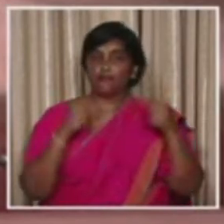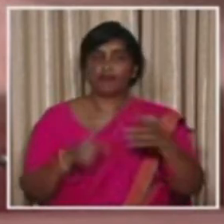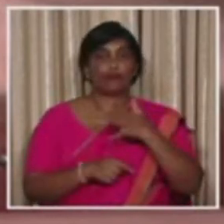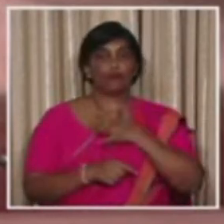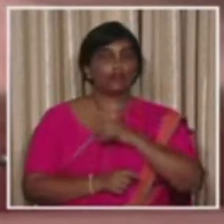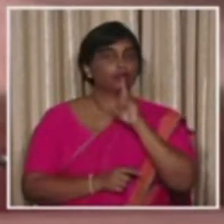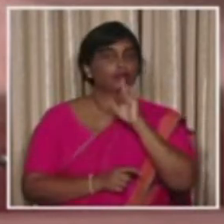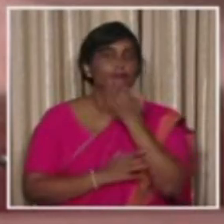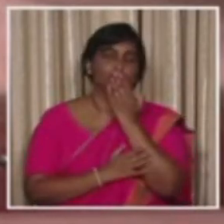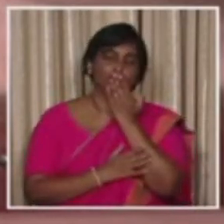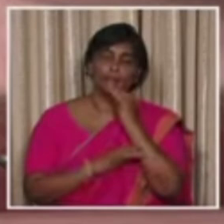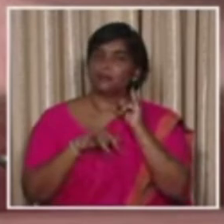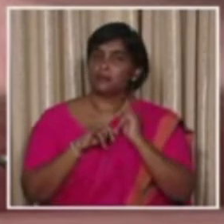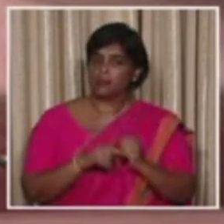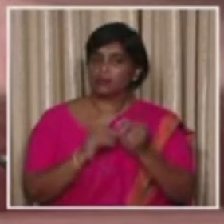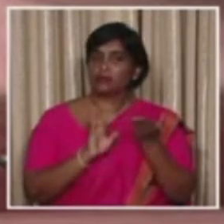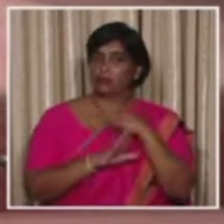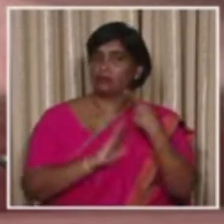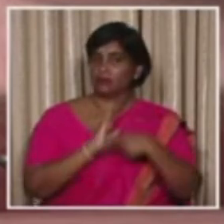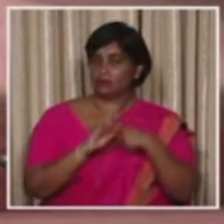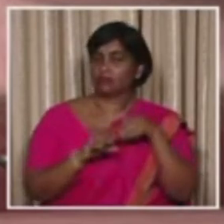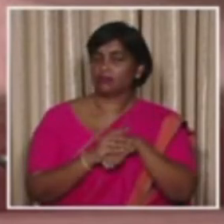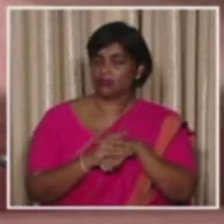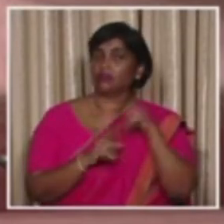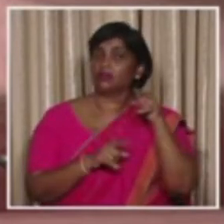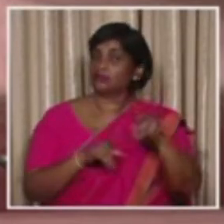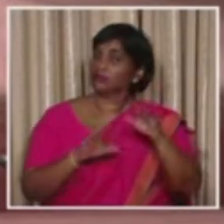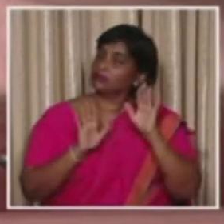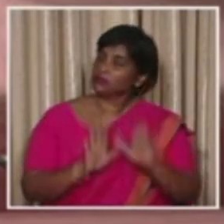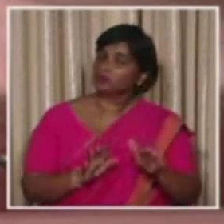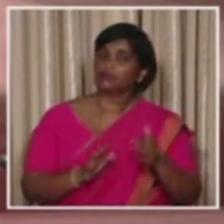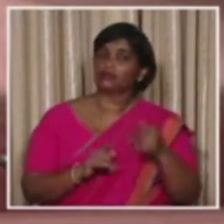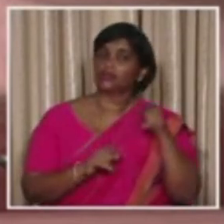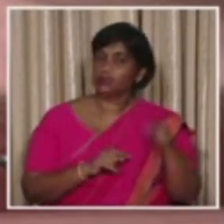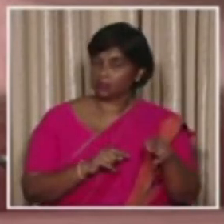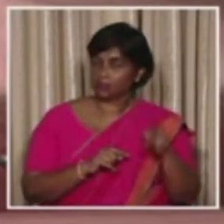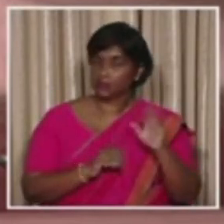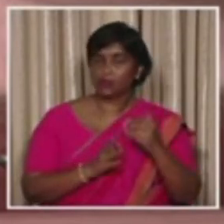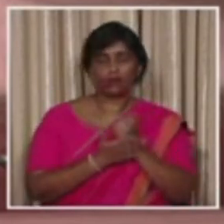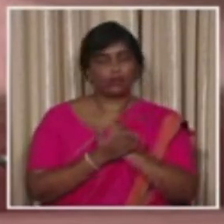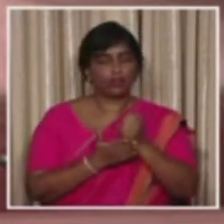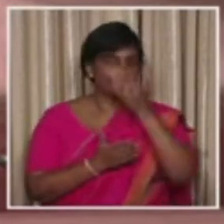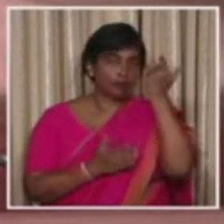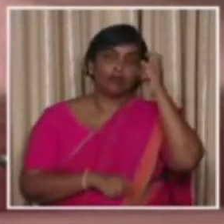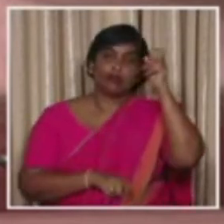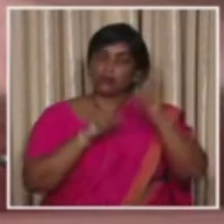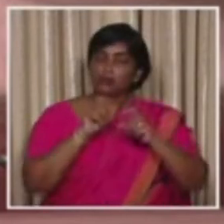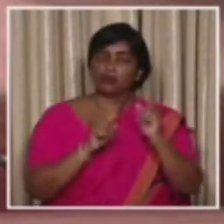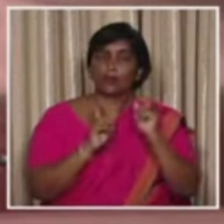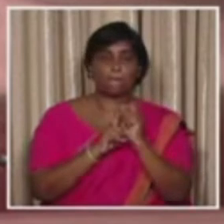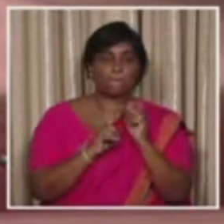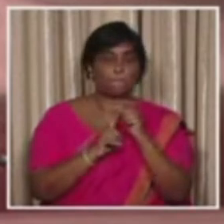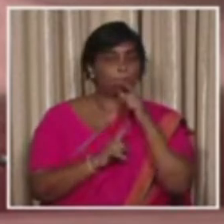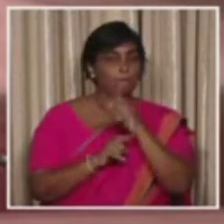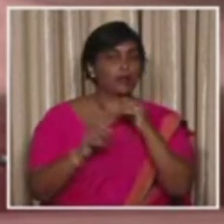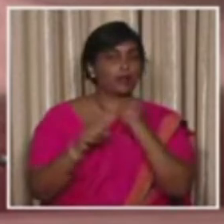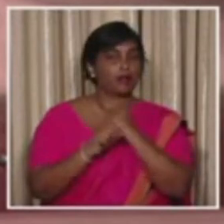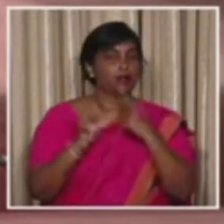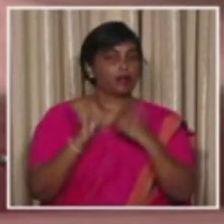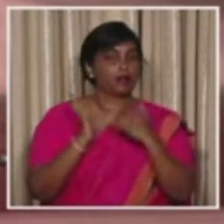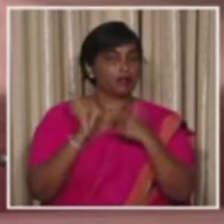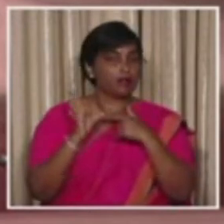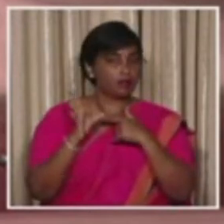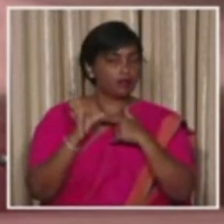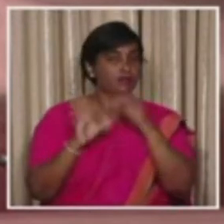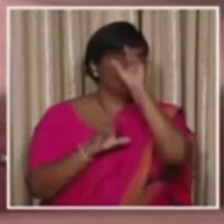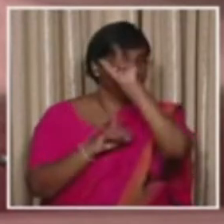நடந்தேறியதுதான். ஆனால் இன்று இங்கே ஒட்டுமொத்த தமிழ் மக்கள், அங்கே பாலஸ்தீனத்திலே காசாவிலே கொல்லப்படுகின்ற